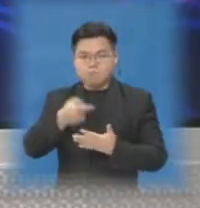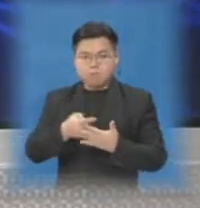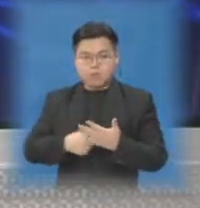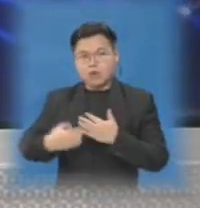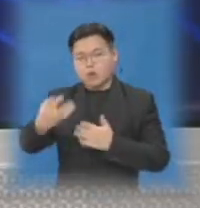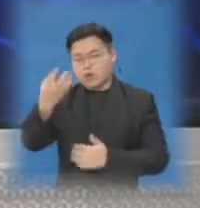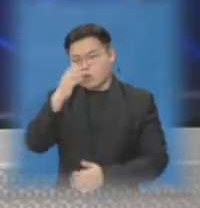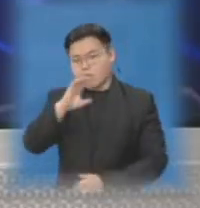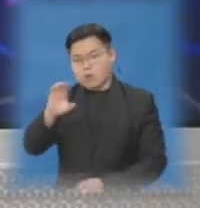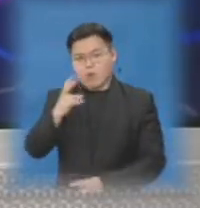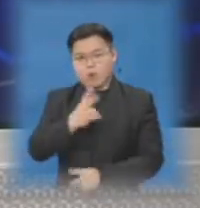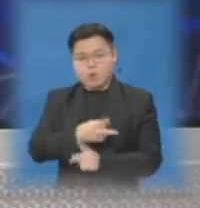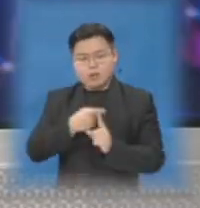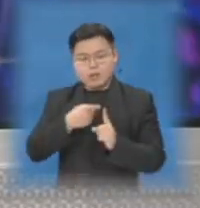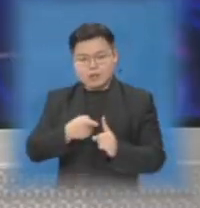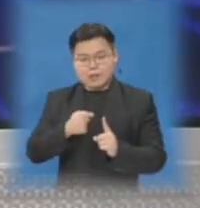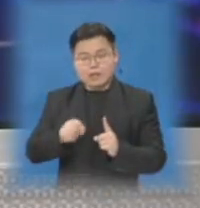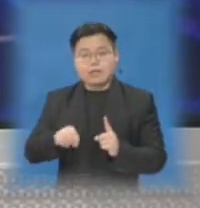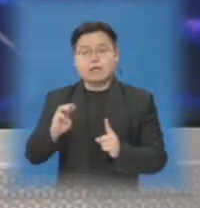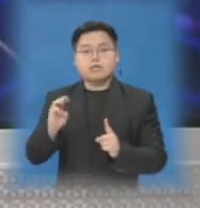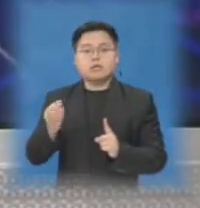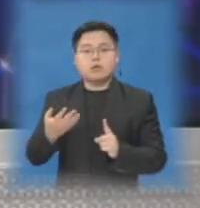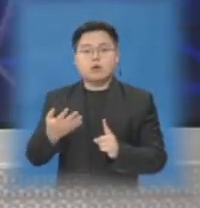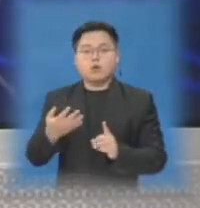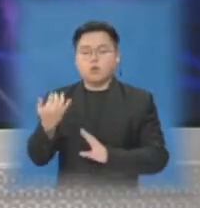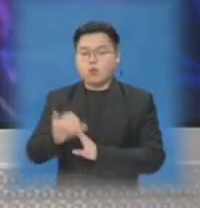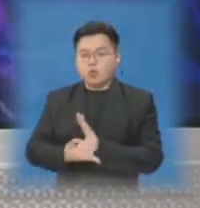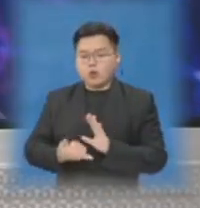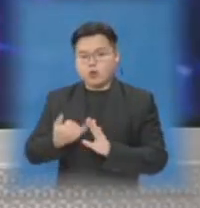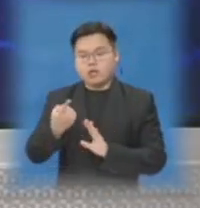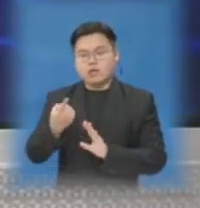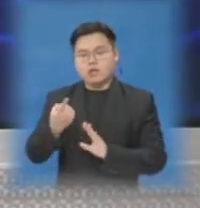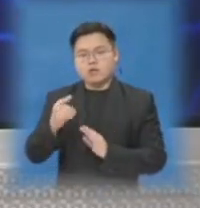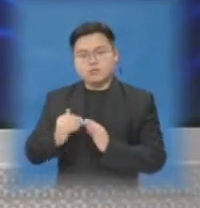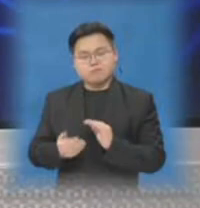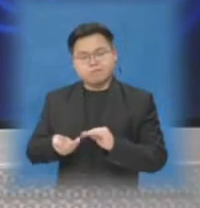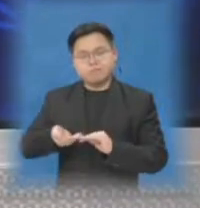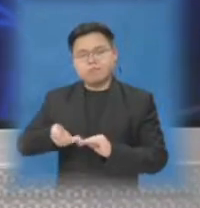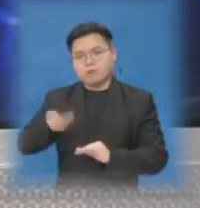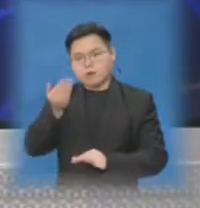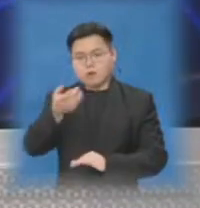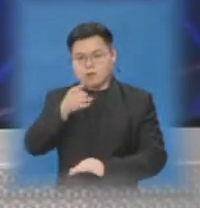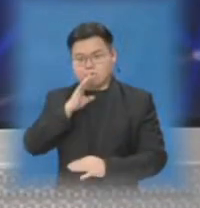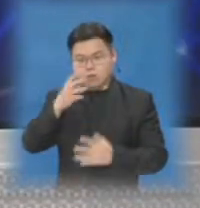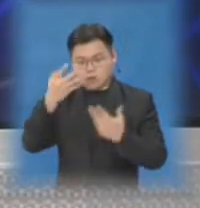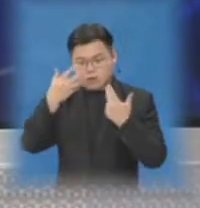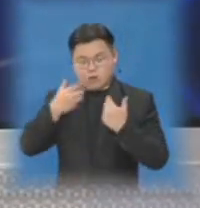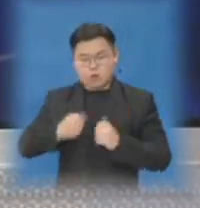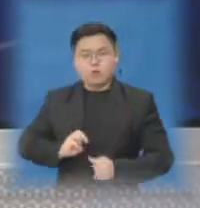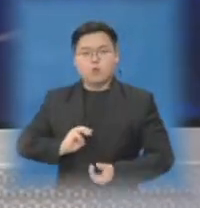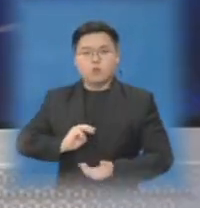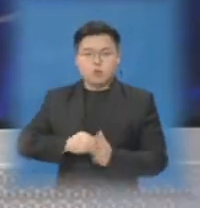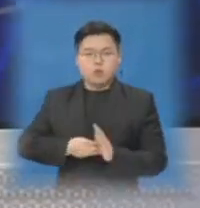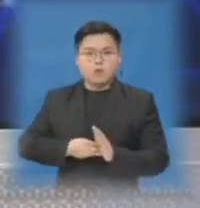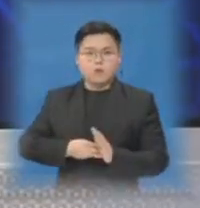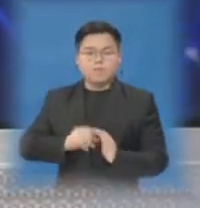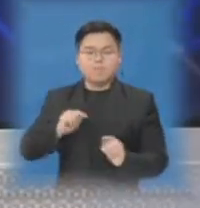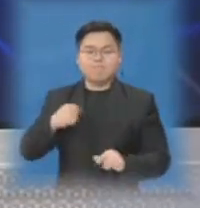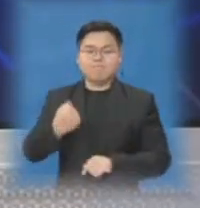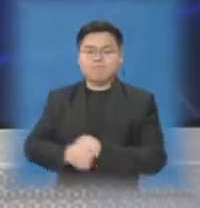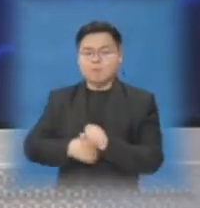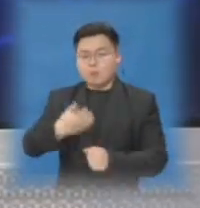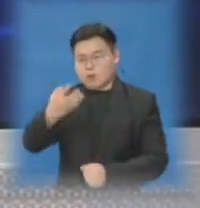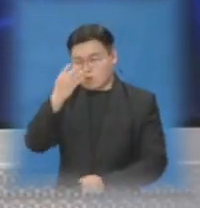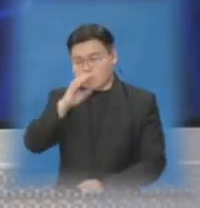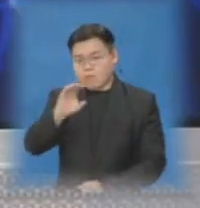албаны хуульд зааснаар за энэ хүү шалгалтыг улирлд нэгээс баггүй удаа зохион байгуулахаар төлөвлөсөн байдаг. За энэ онд төрийн албаны